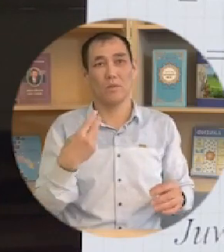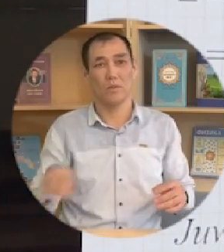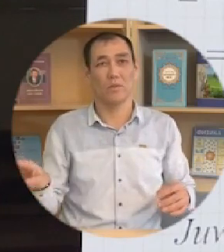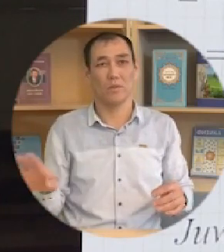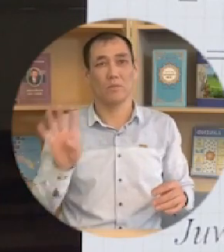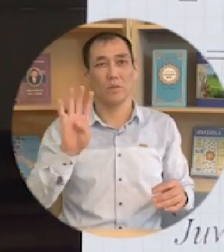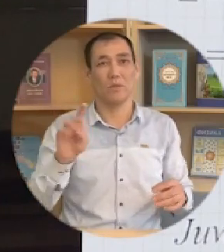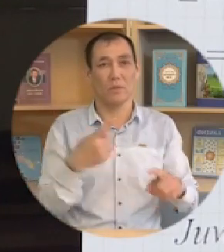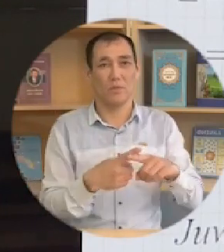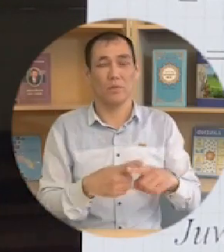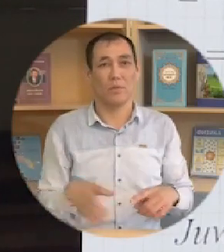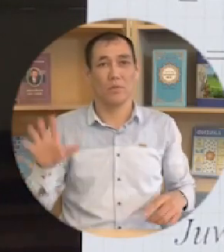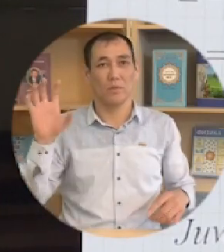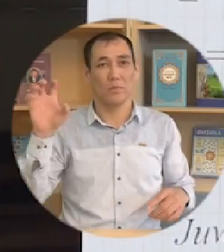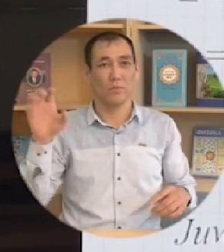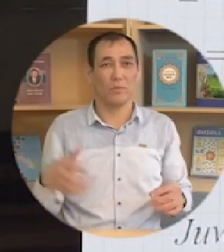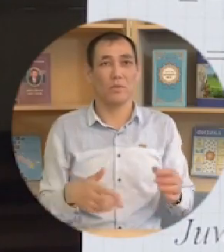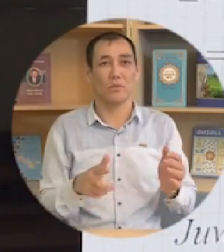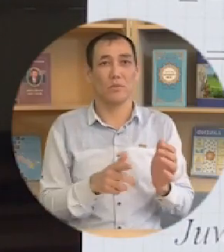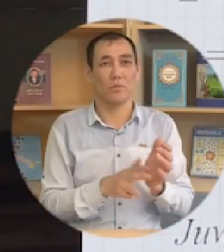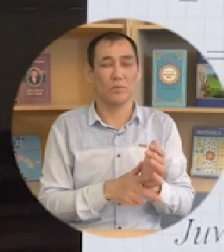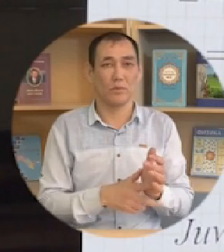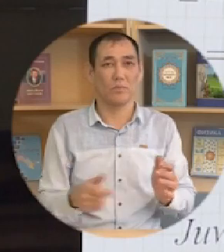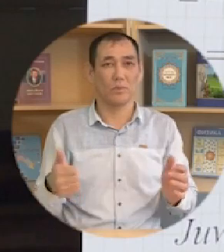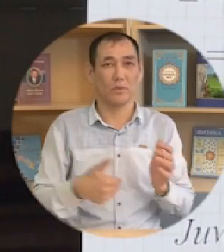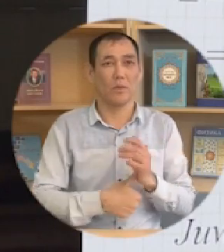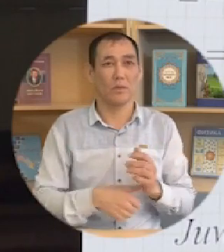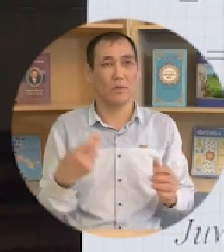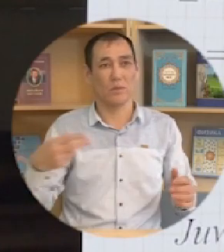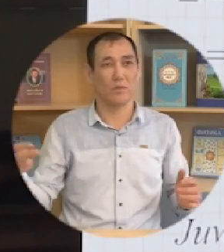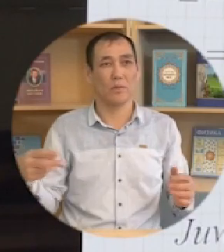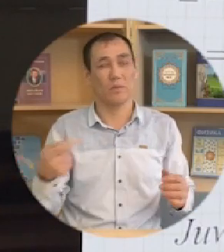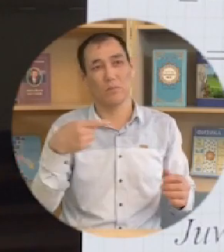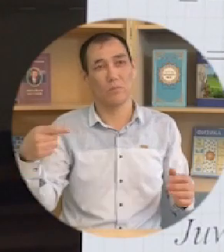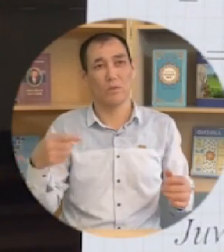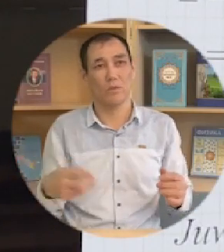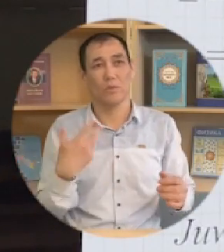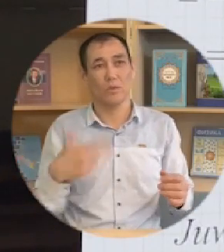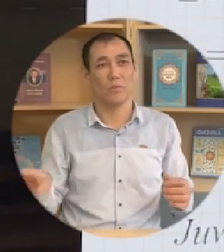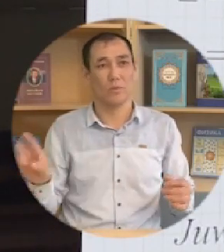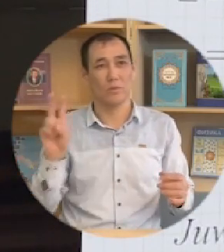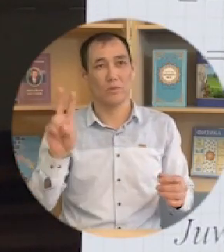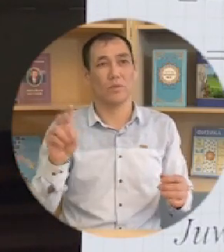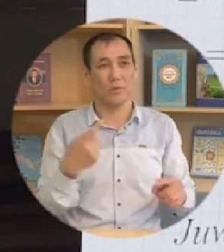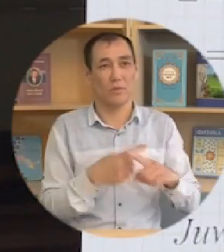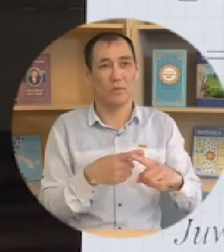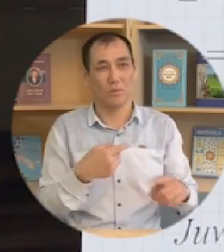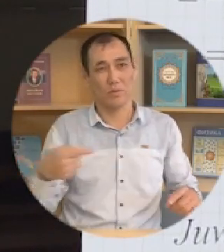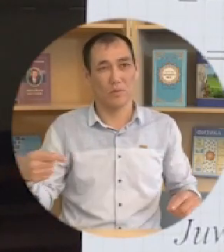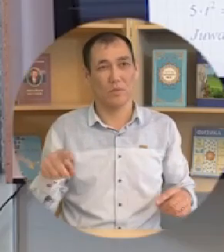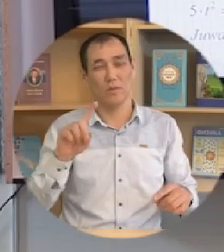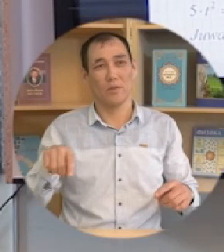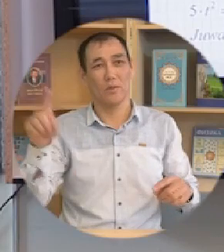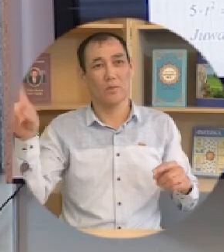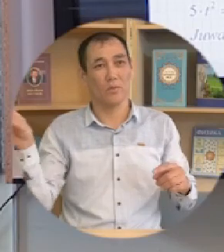1024 қосылған 576 тең минус 32 қосу алу